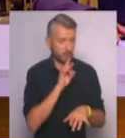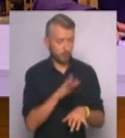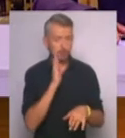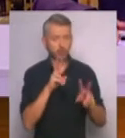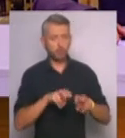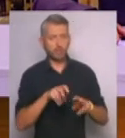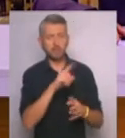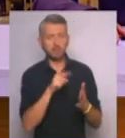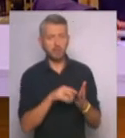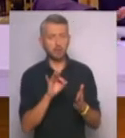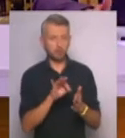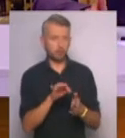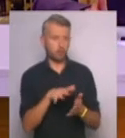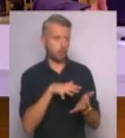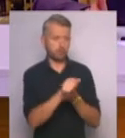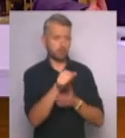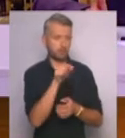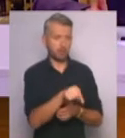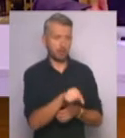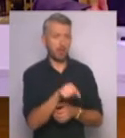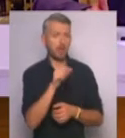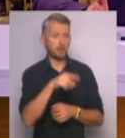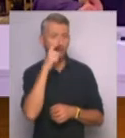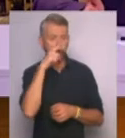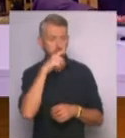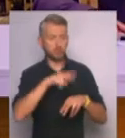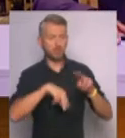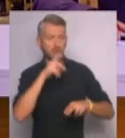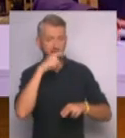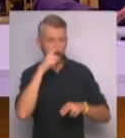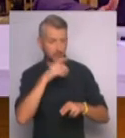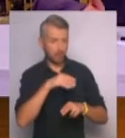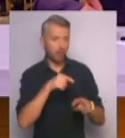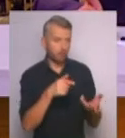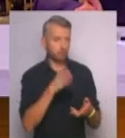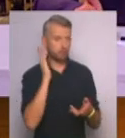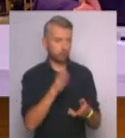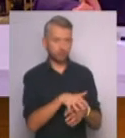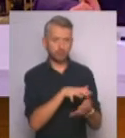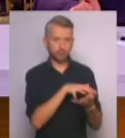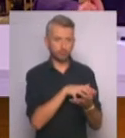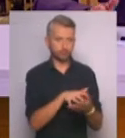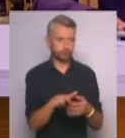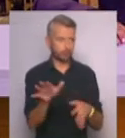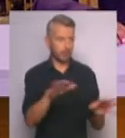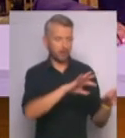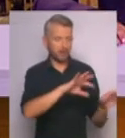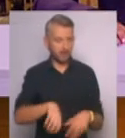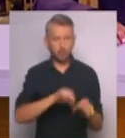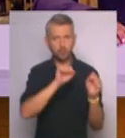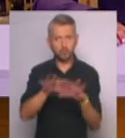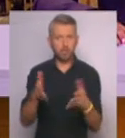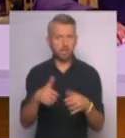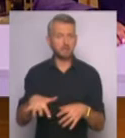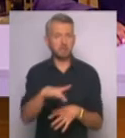питання щодо демонтажу. Тобто це буде вивіз цього будівельного сміття, бо воно є будівельним сміттям, на якісь майданчики, які знаходяться там у